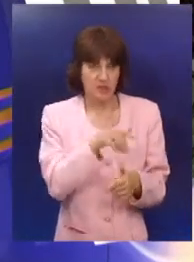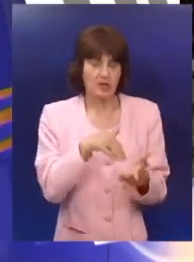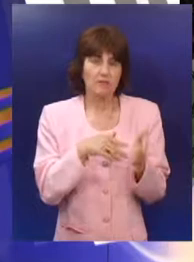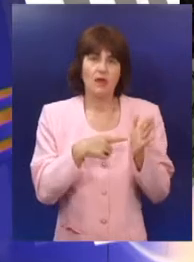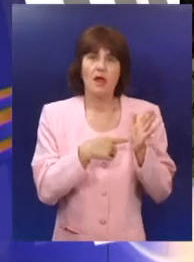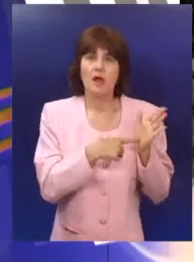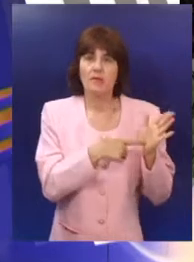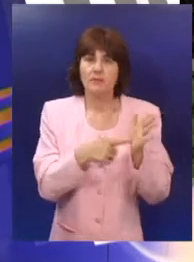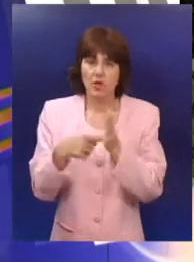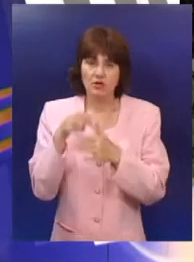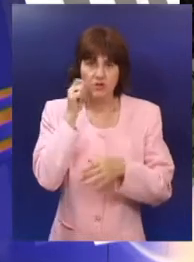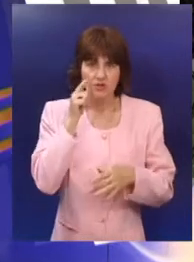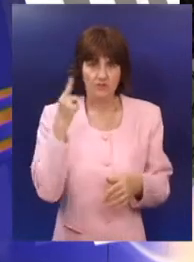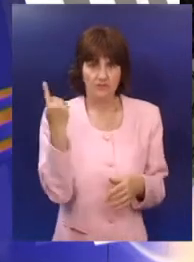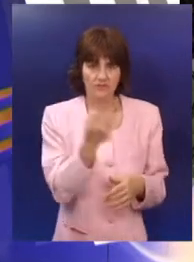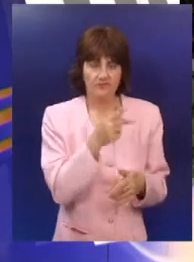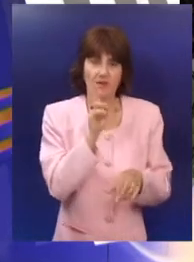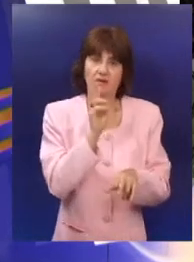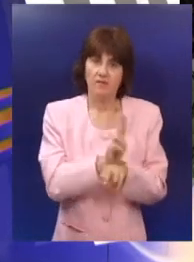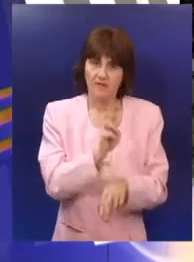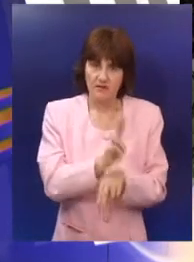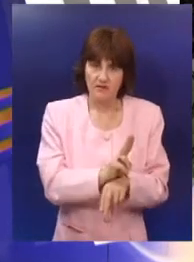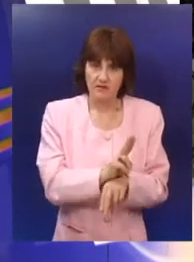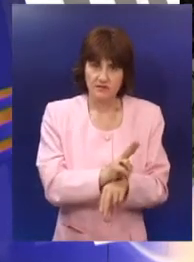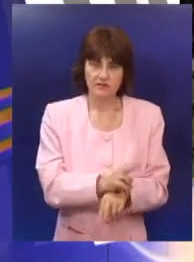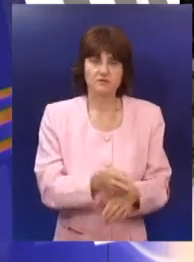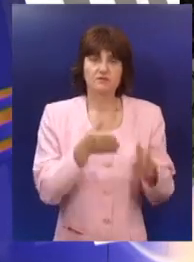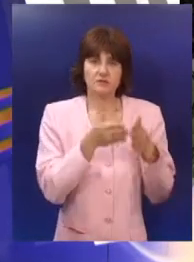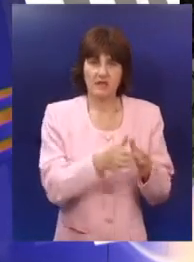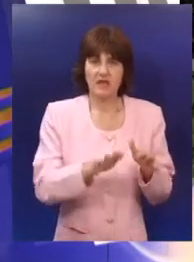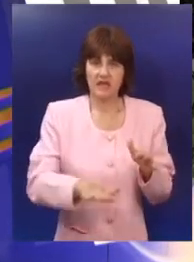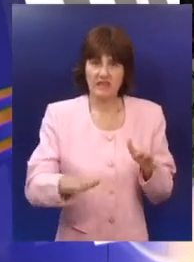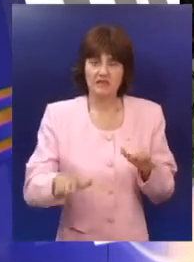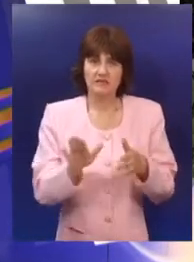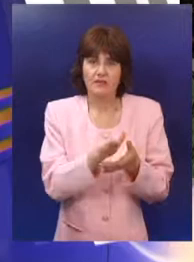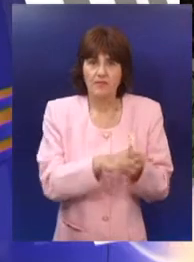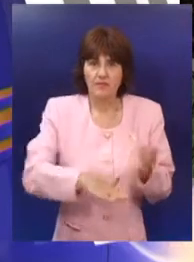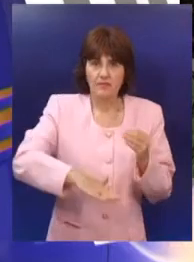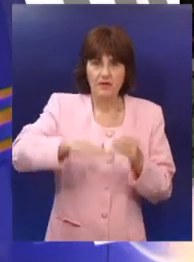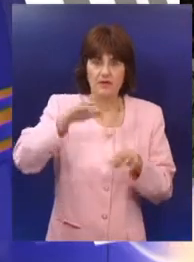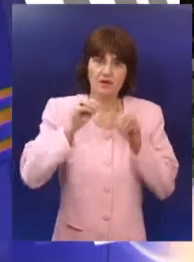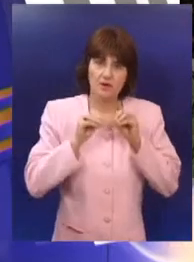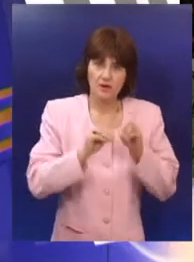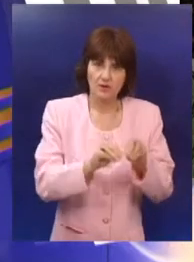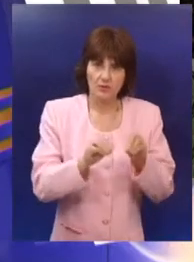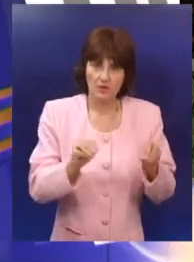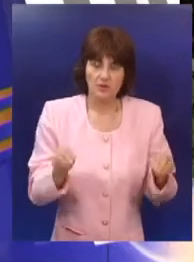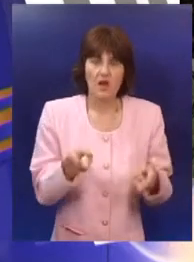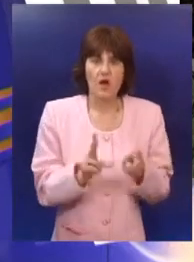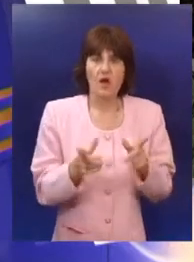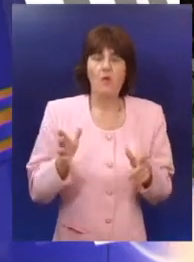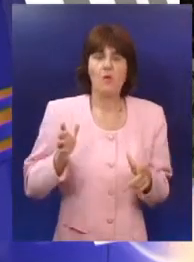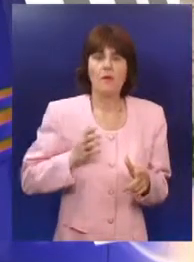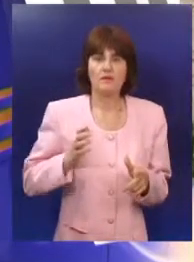da posluži našim sugrađanima da obrate pažnju i da ih edukuje na to na koji se način postupa